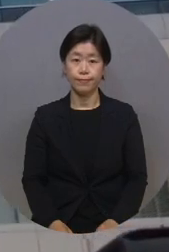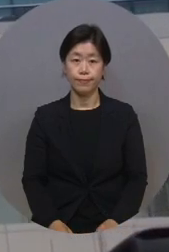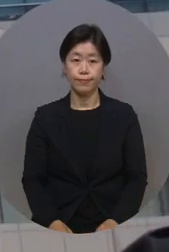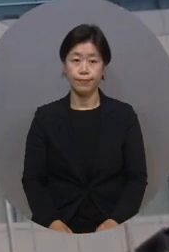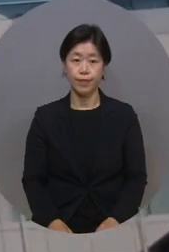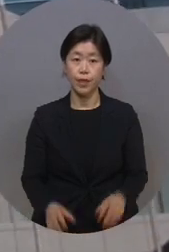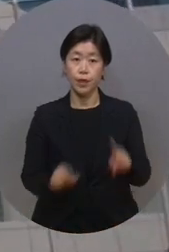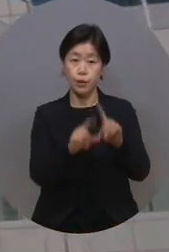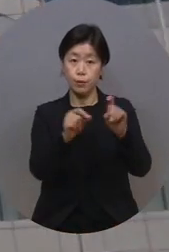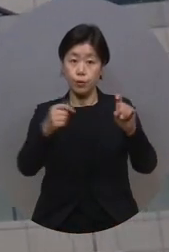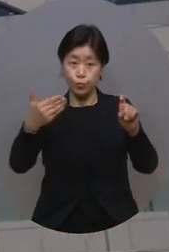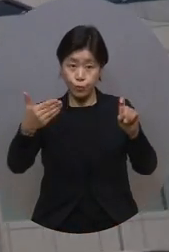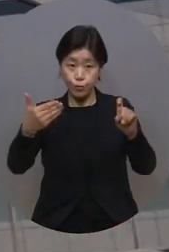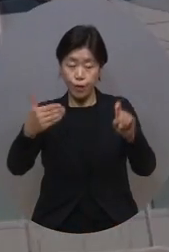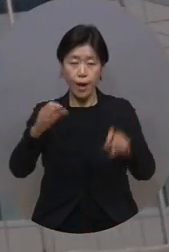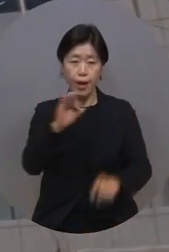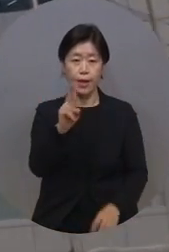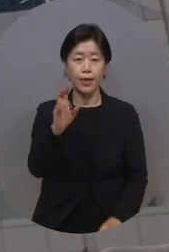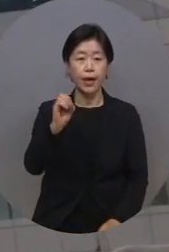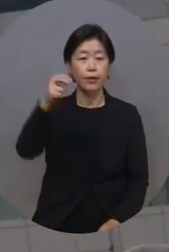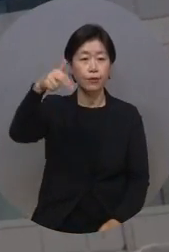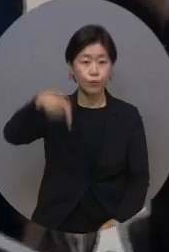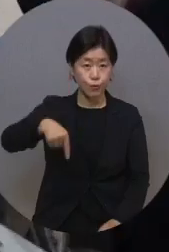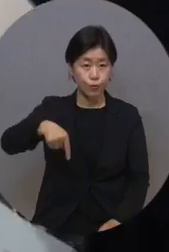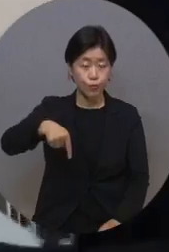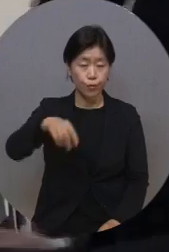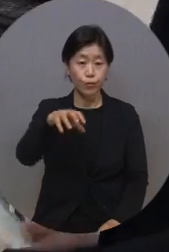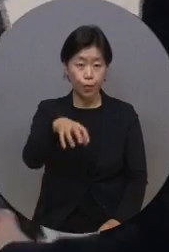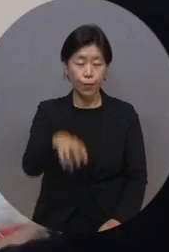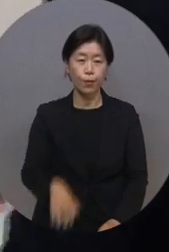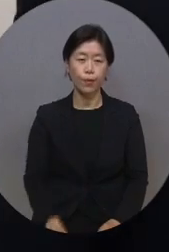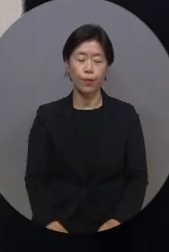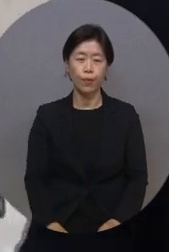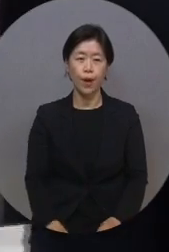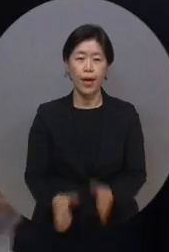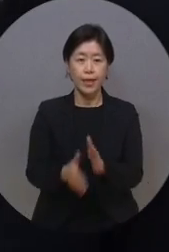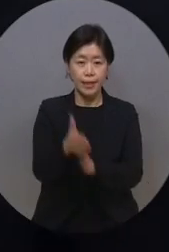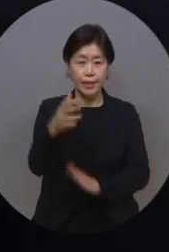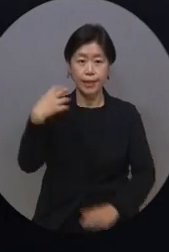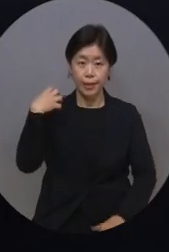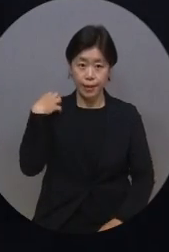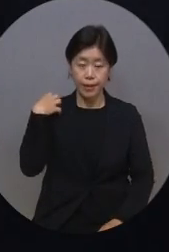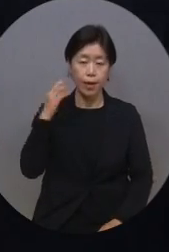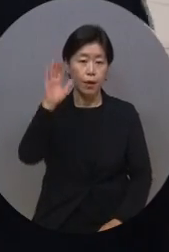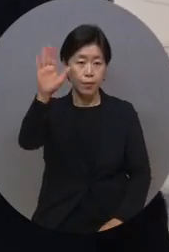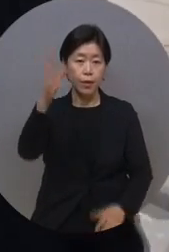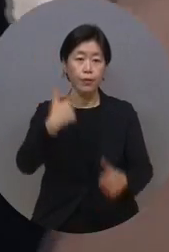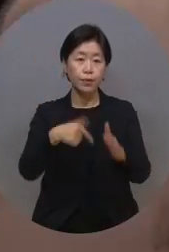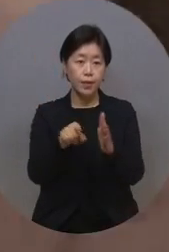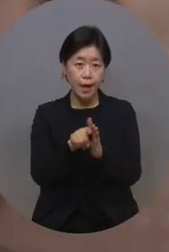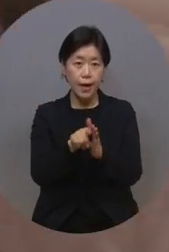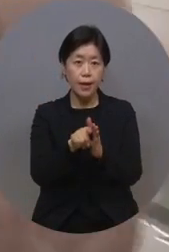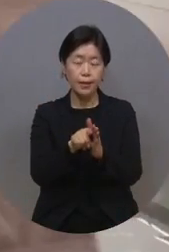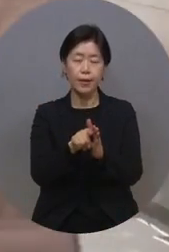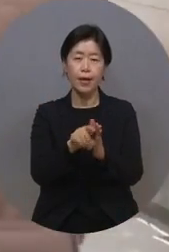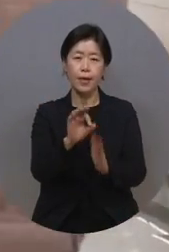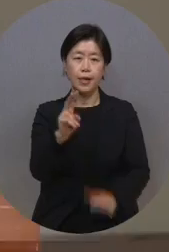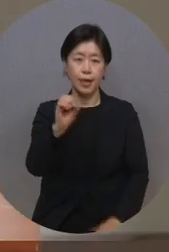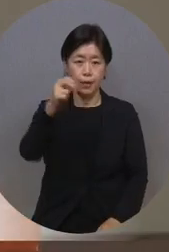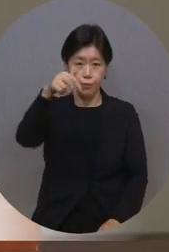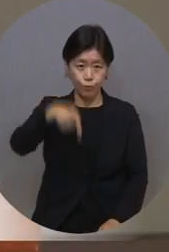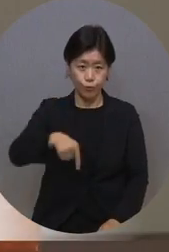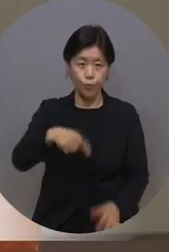지난 9일 양주시 섬유지원센터 대강당에서는 양주시의회 주최 미래를 위한 양주교육 정책토론회가